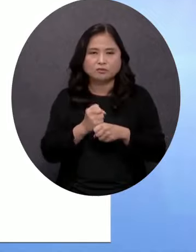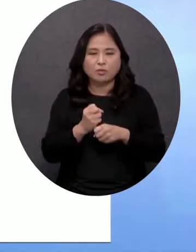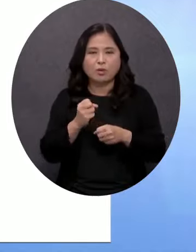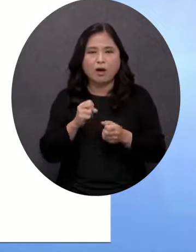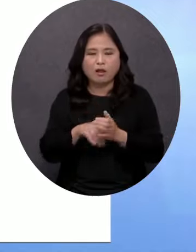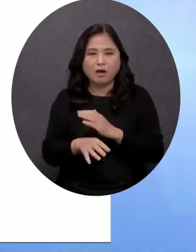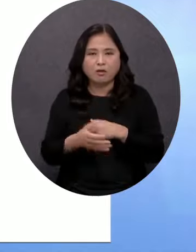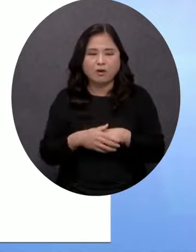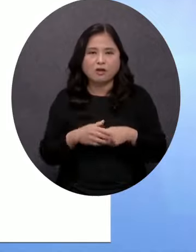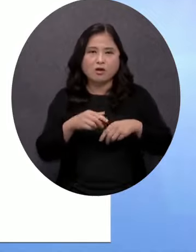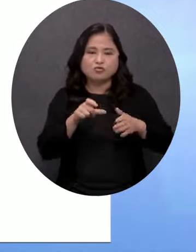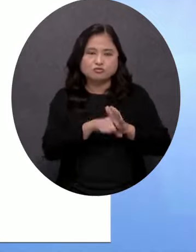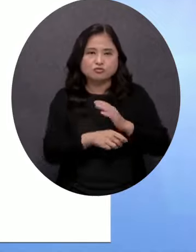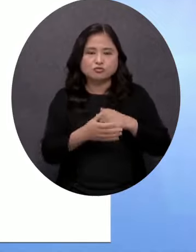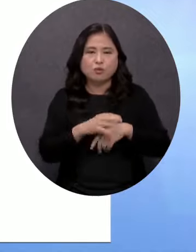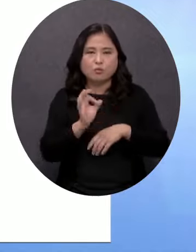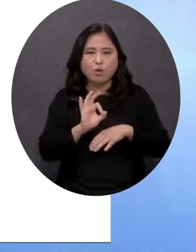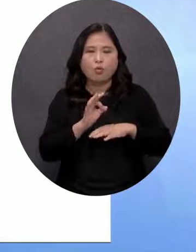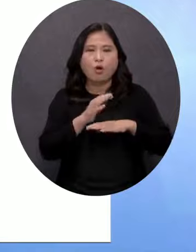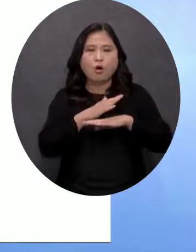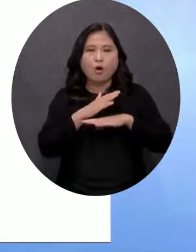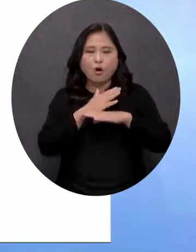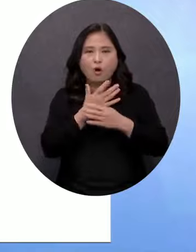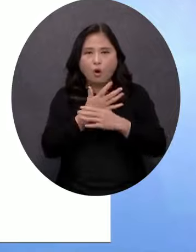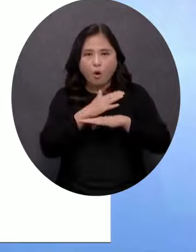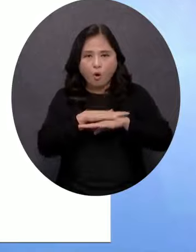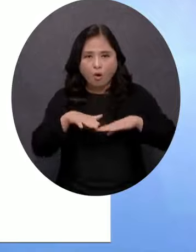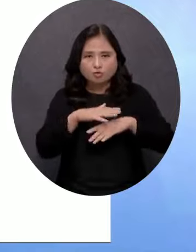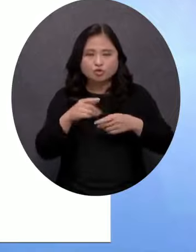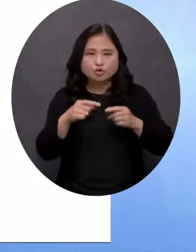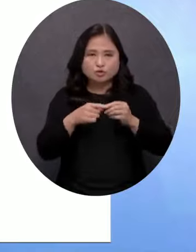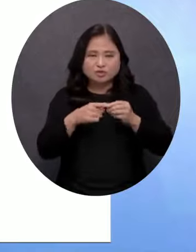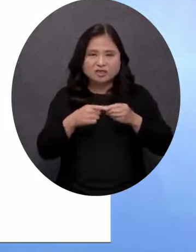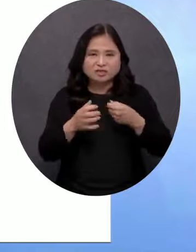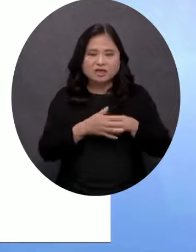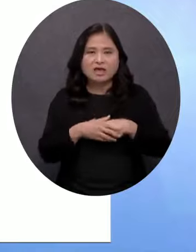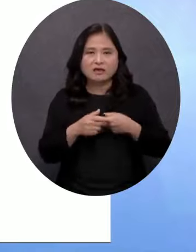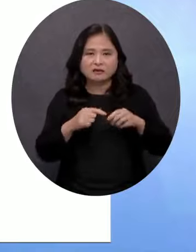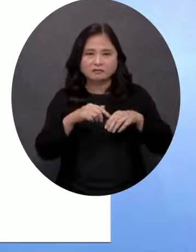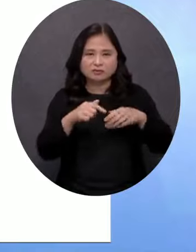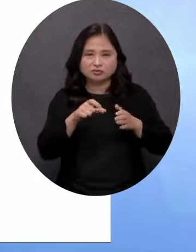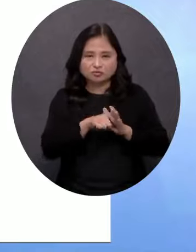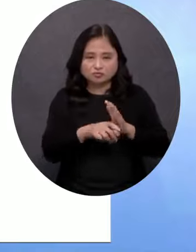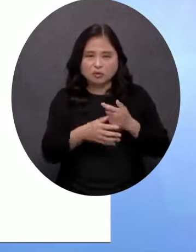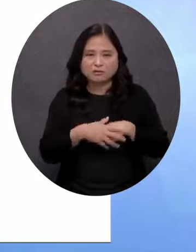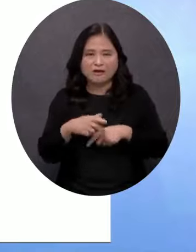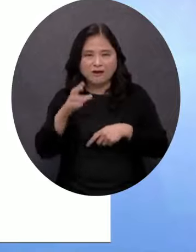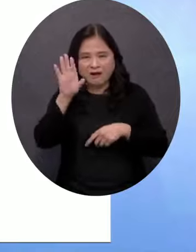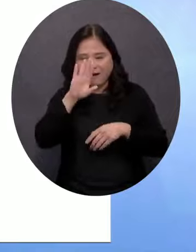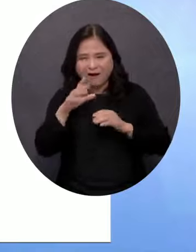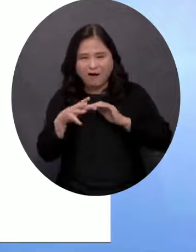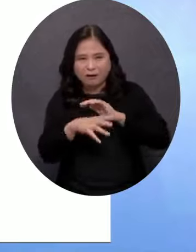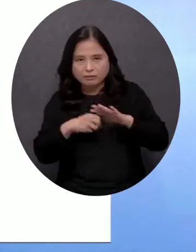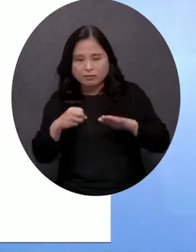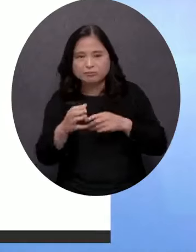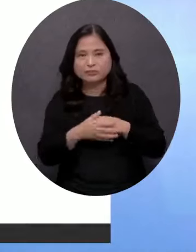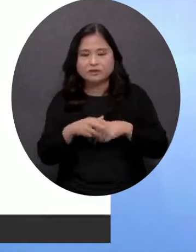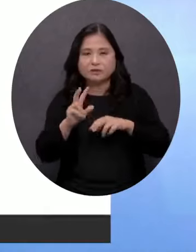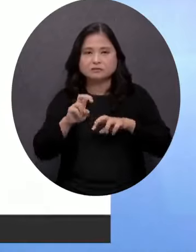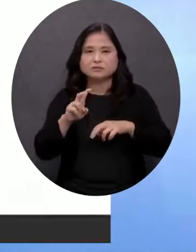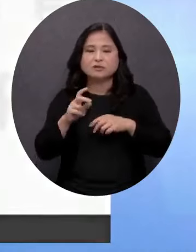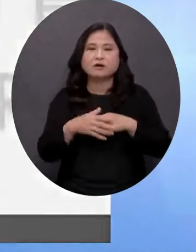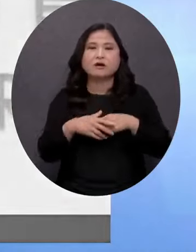配置网络安全软件的测试伺服器之中，随后就受到黑客攻击。调查亦都发现消委会的